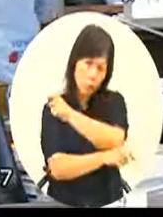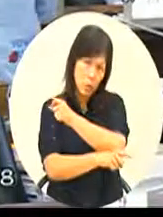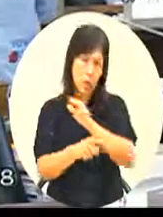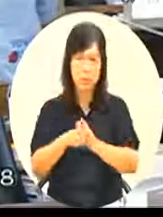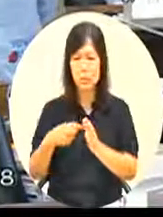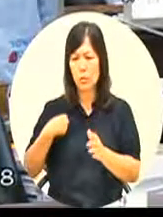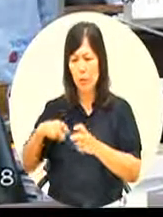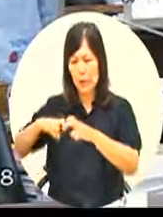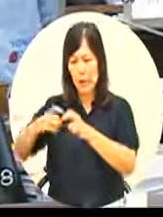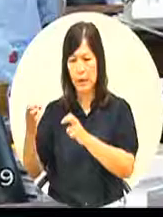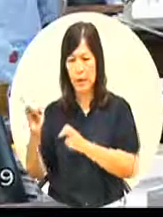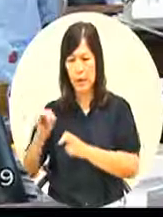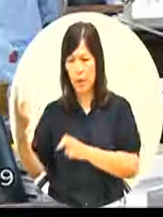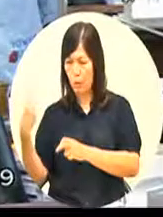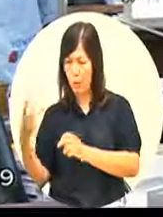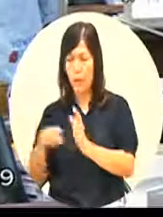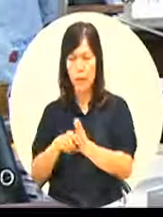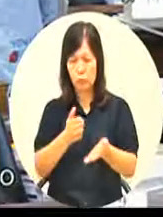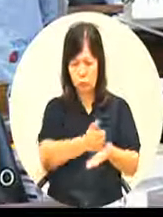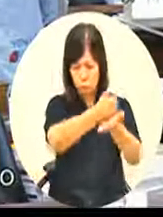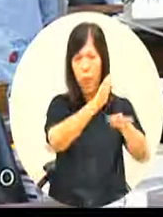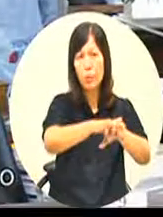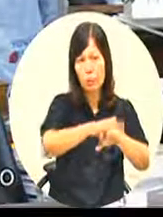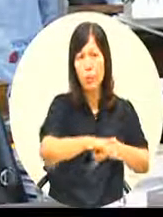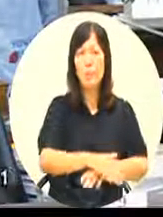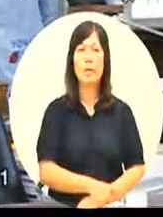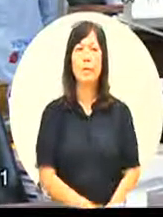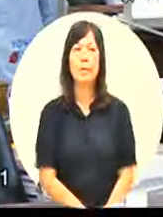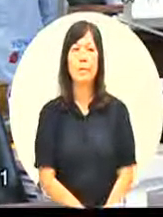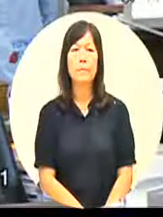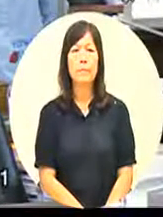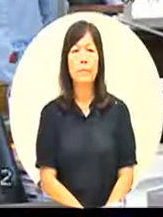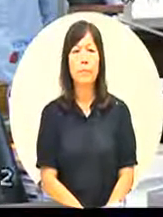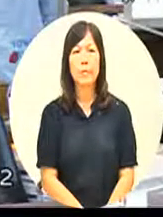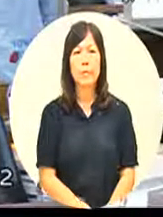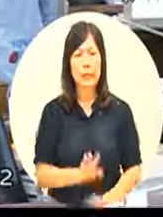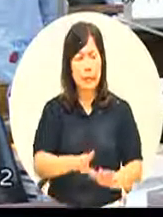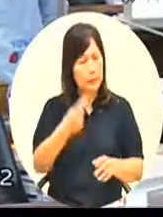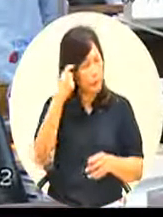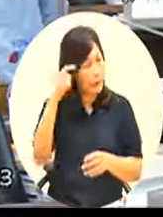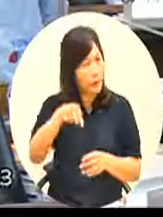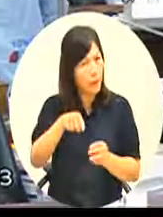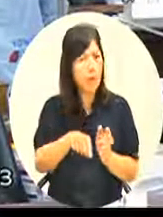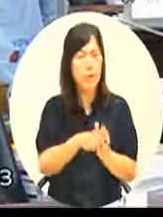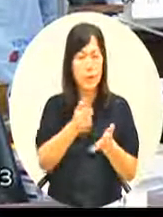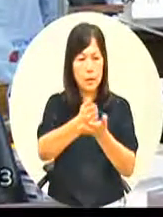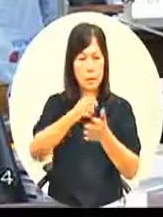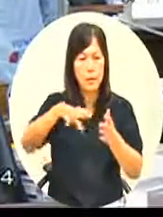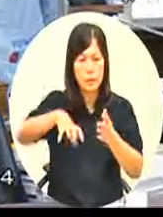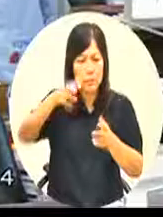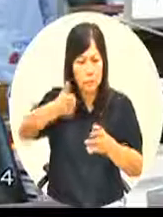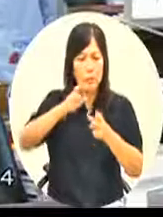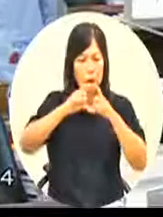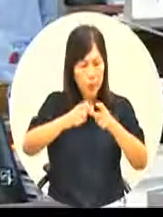如议员都会尊重在地居民的一个选择。那所以说这部分的话，是不是可以请局长做一个答复？